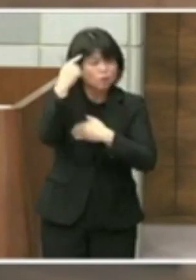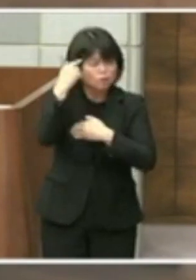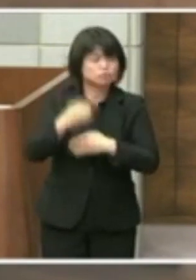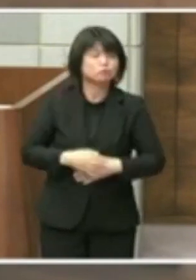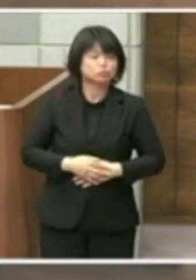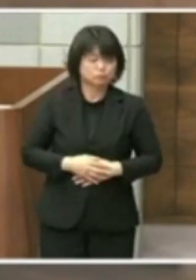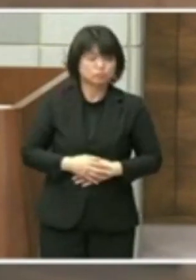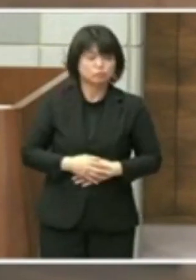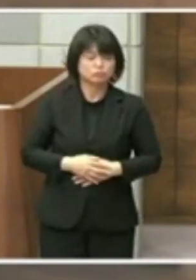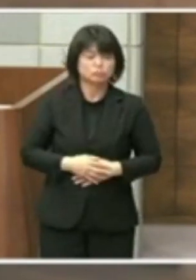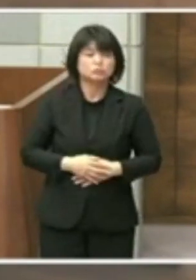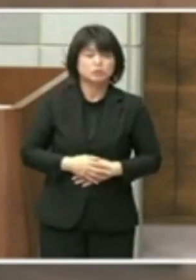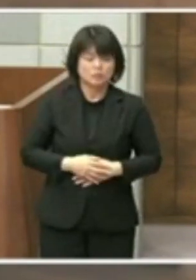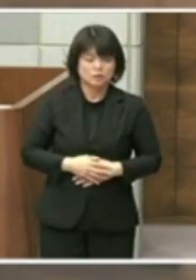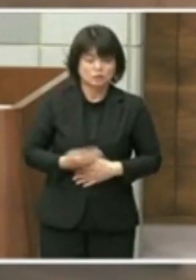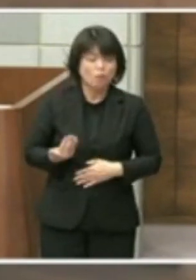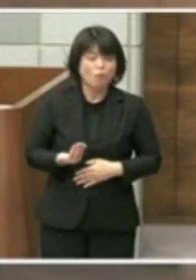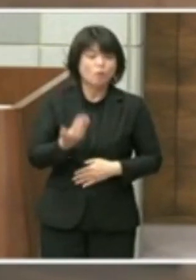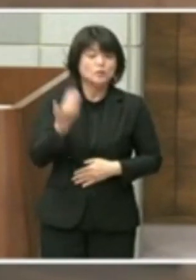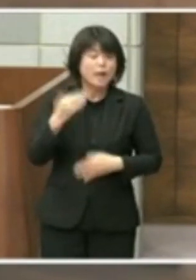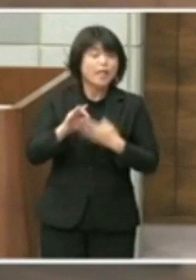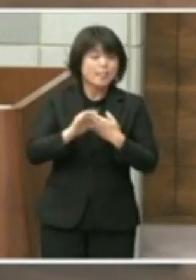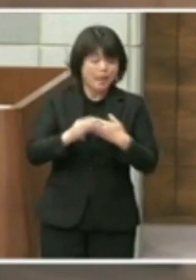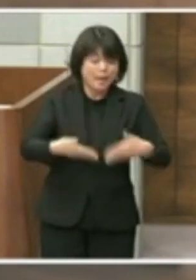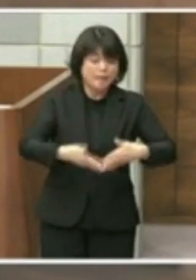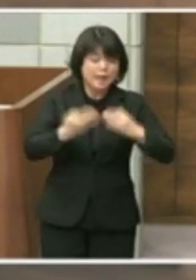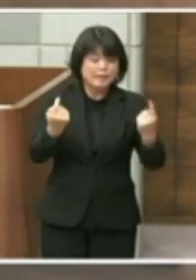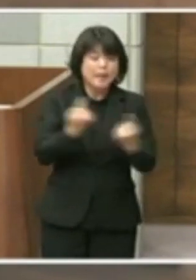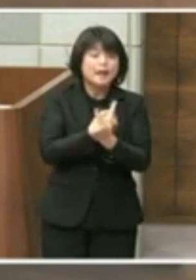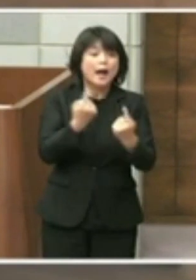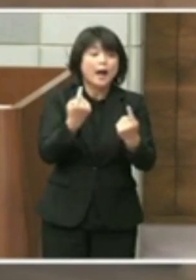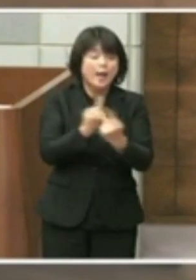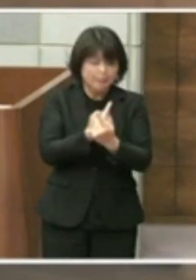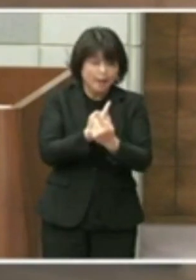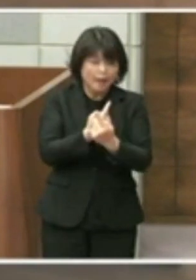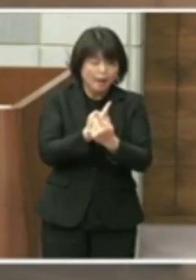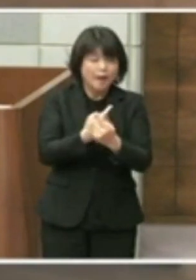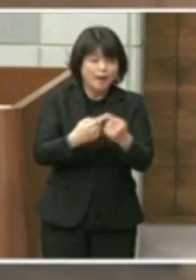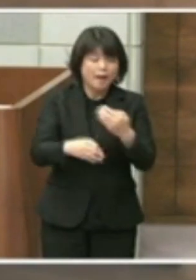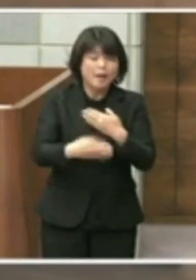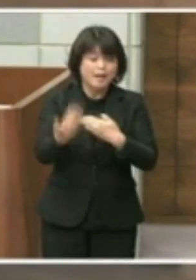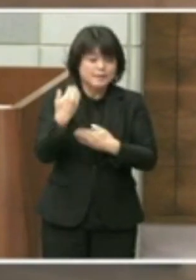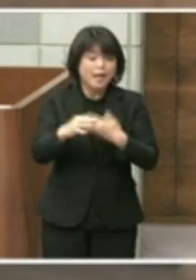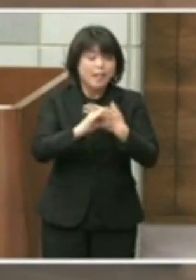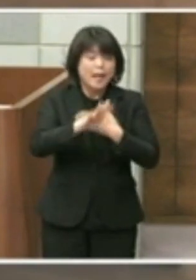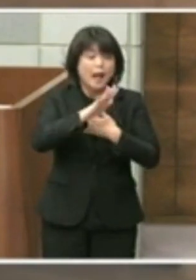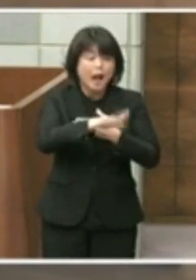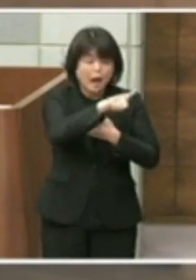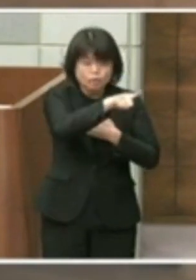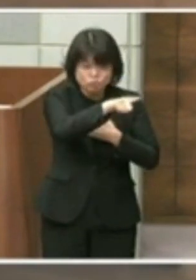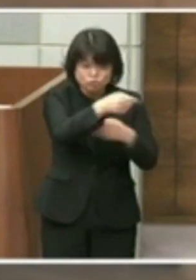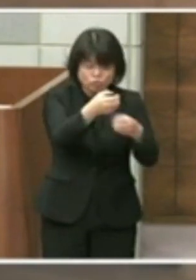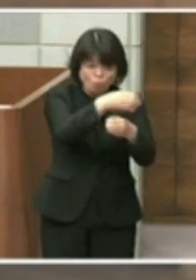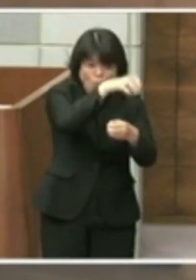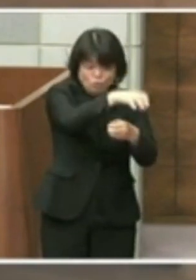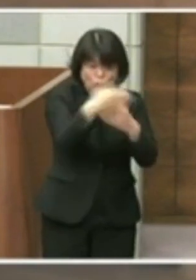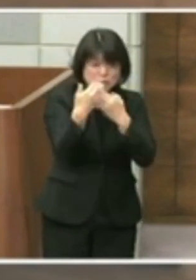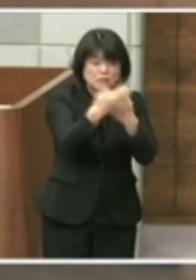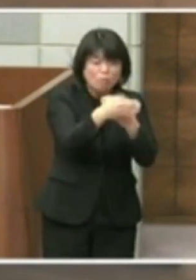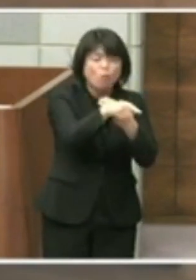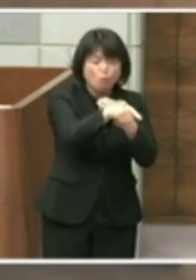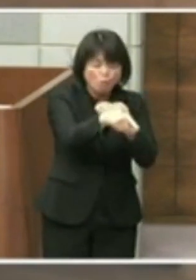ました、前例、建て替えた前例のある消防本部に確認しますと、そこも国道2号に面し